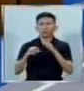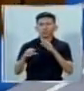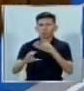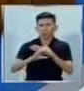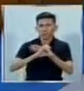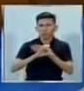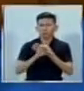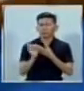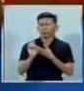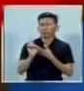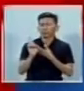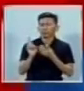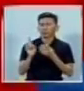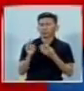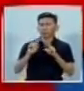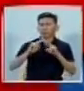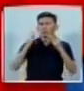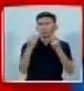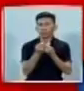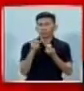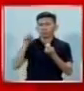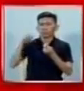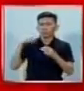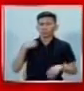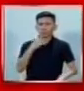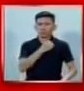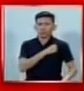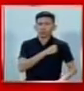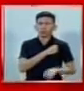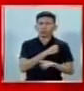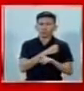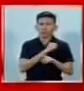ano nga bang posisyon ng mga nakaupong senador sa mga isyong ito?